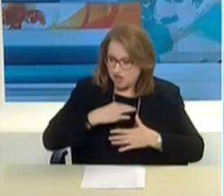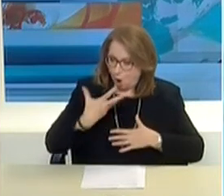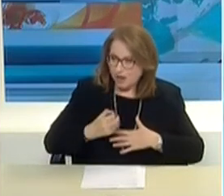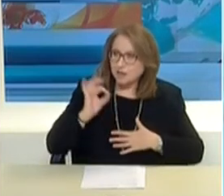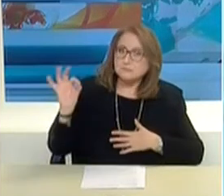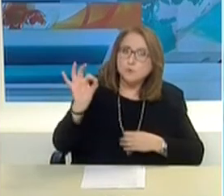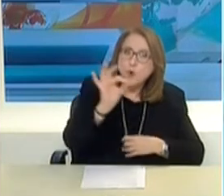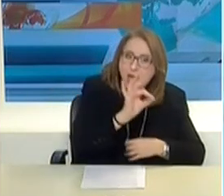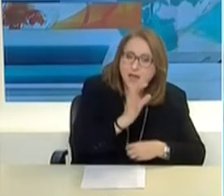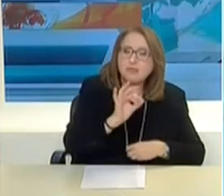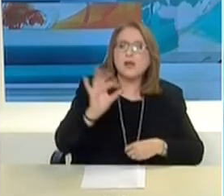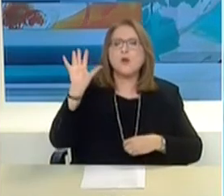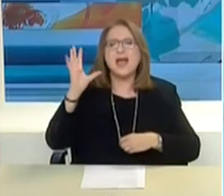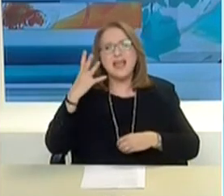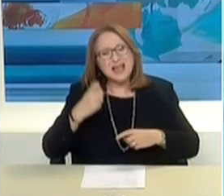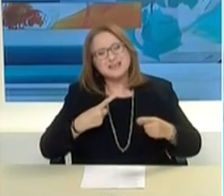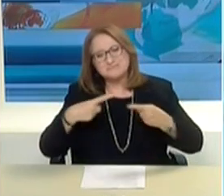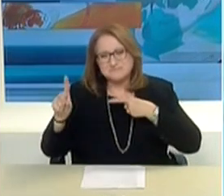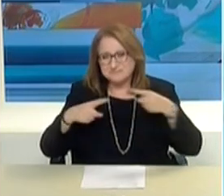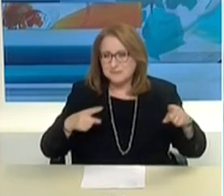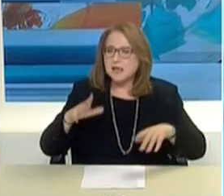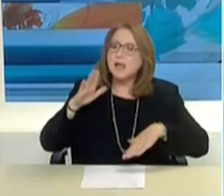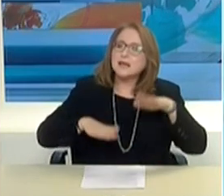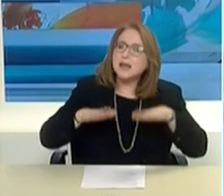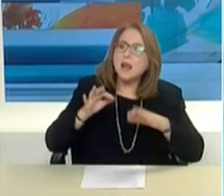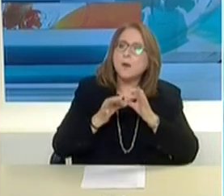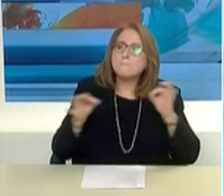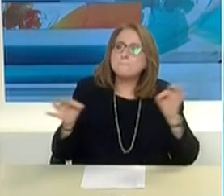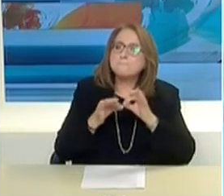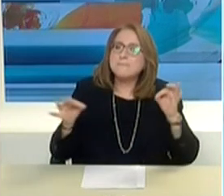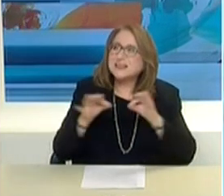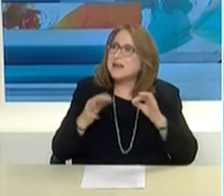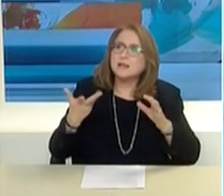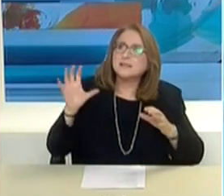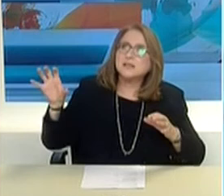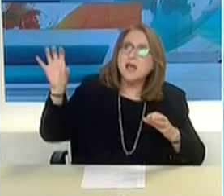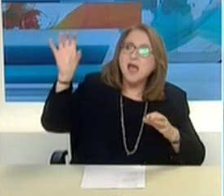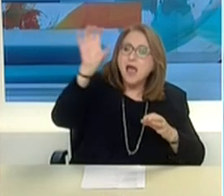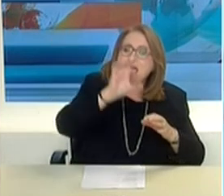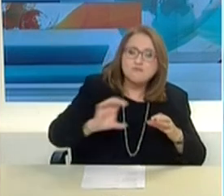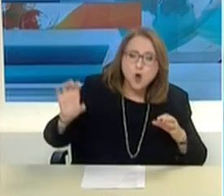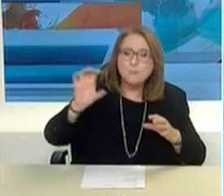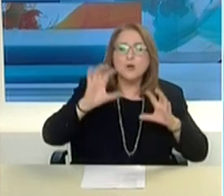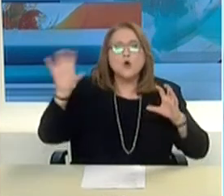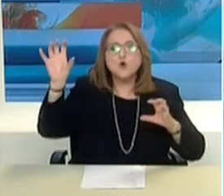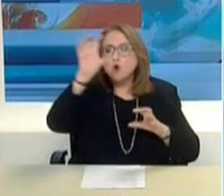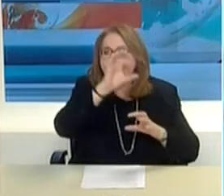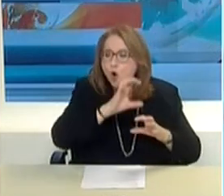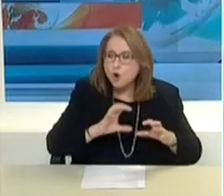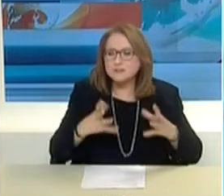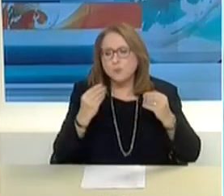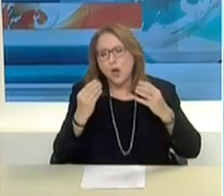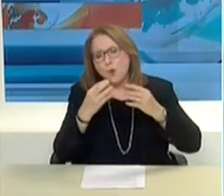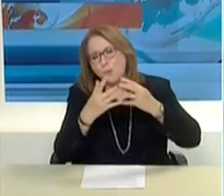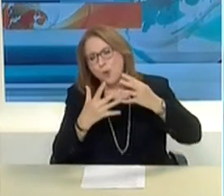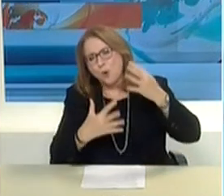και τα μέτρα που υπάρχουν σε αυτές τις χώρες, καταλαβαίνετε, είναι πάρα πολλοί παράμετροι μέσα. Φυσικά και τα μέτρα που έχουμε πάρει περιμένουμε